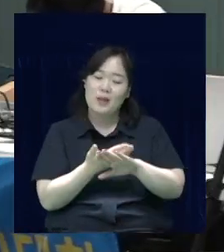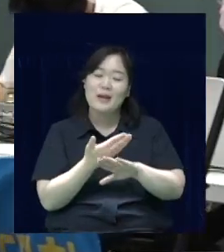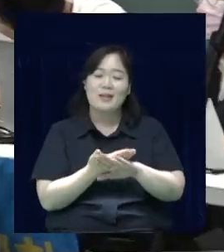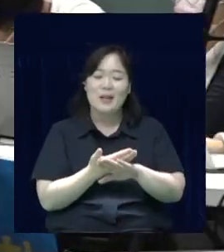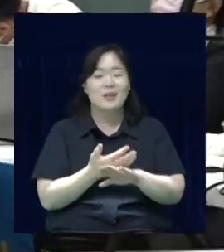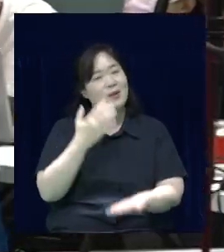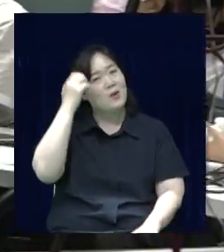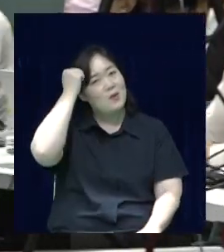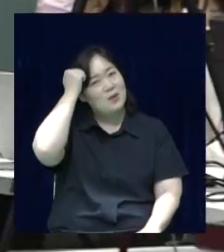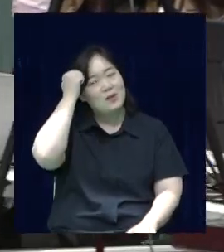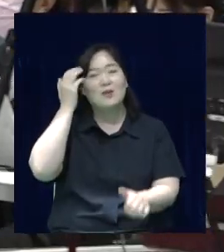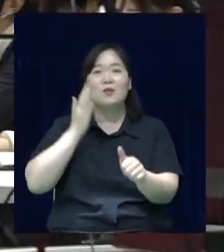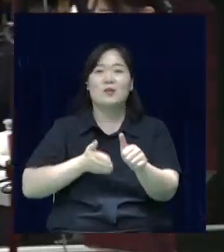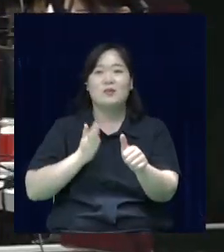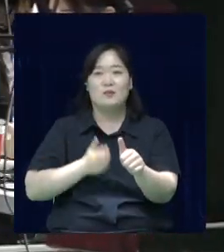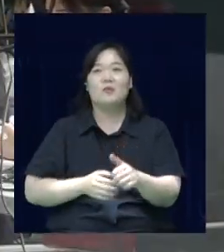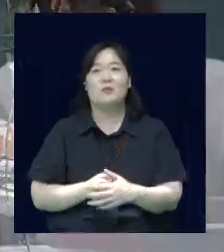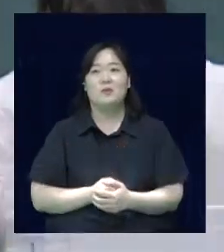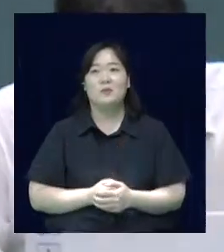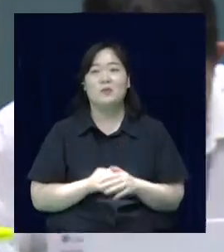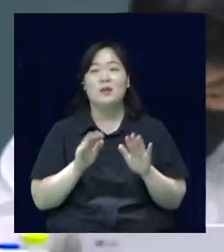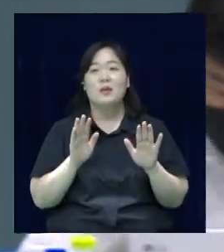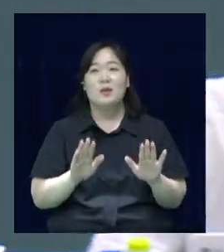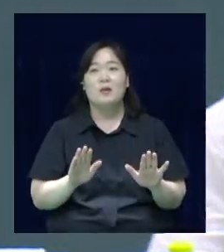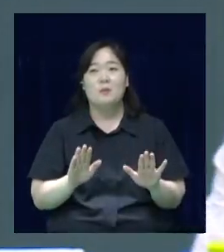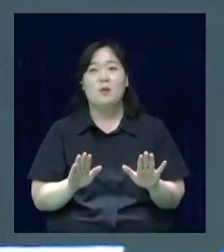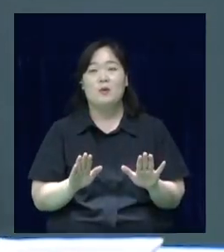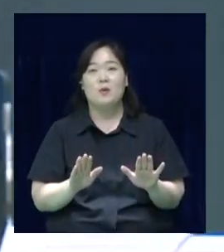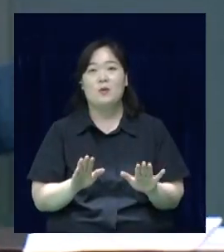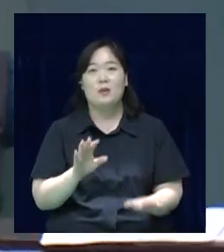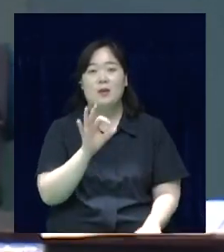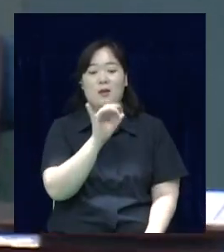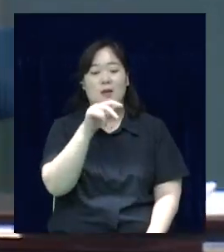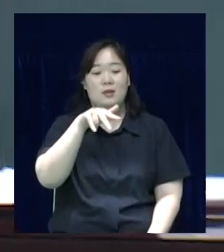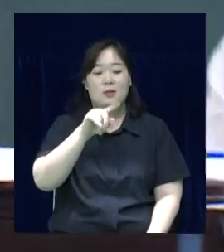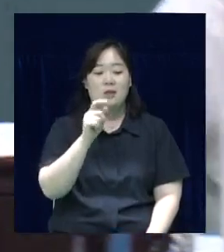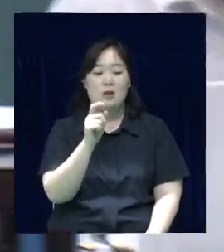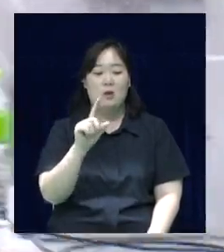좋겠고 예. 지금은 문정훈 선수가 네. 이제 출전을 하게 됩니다.